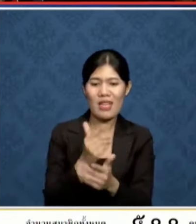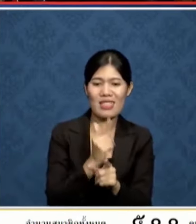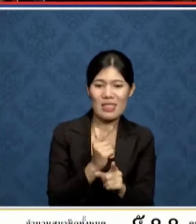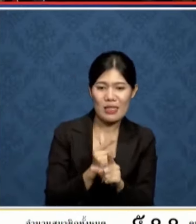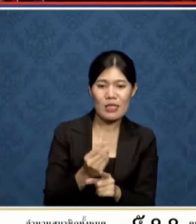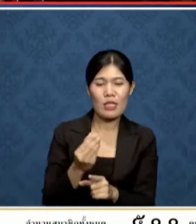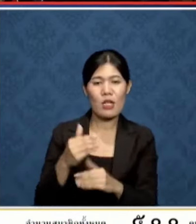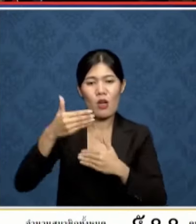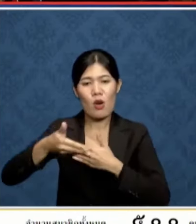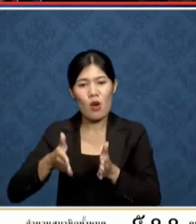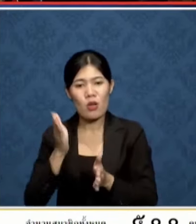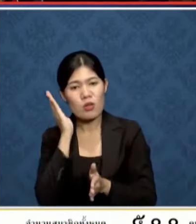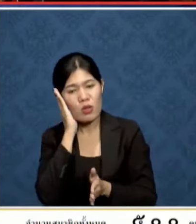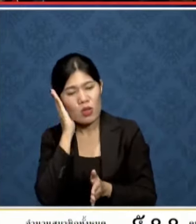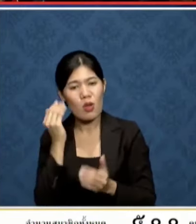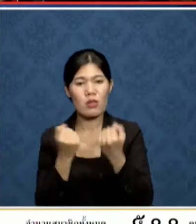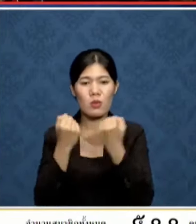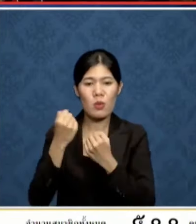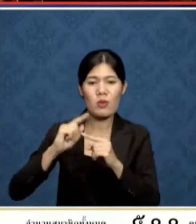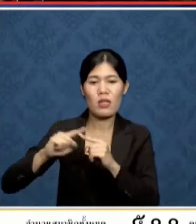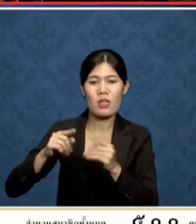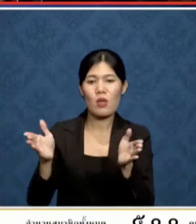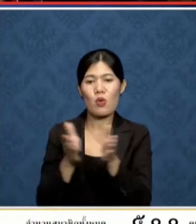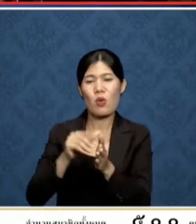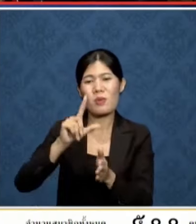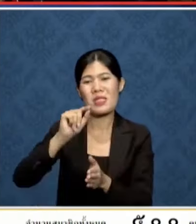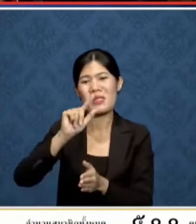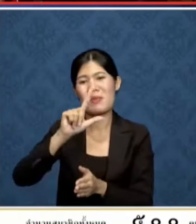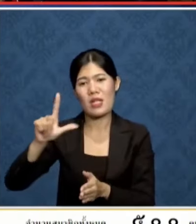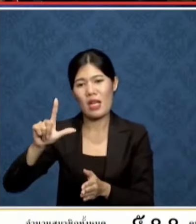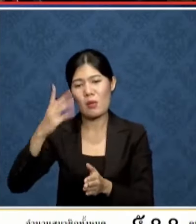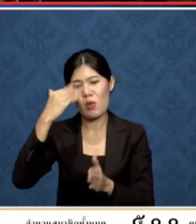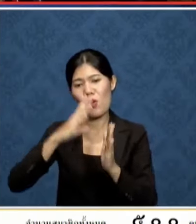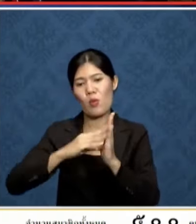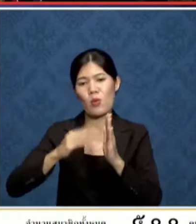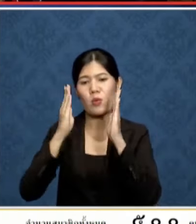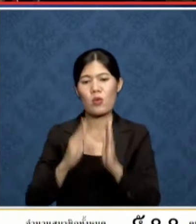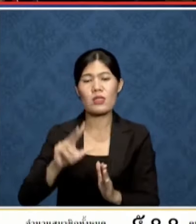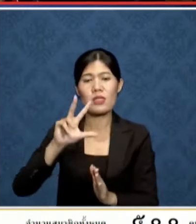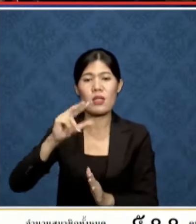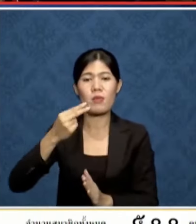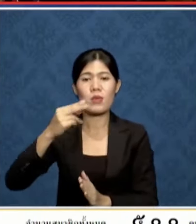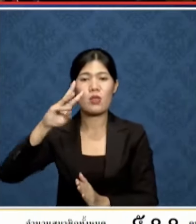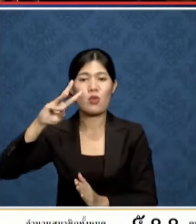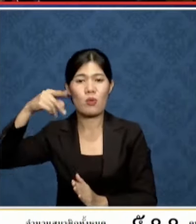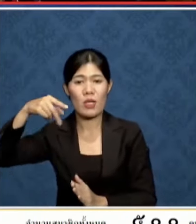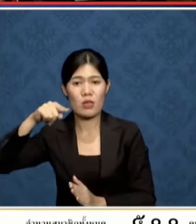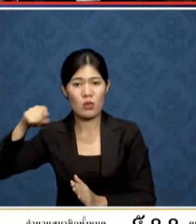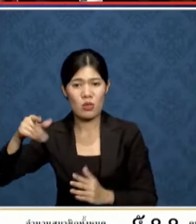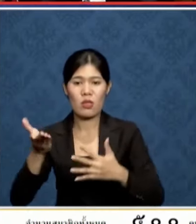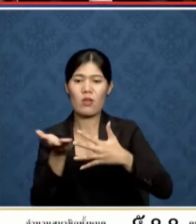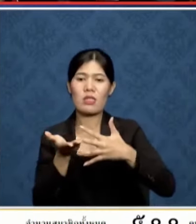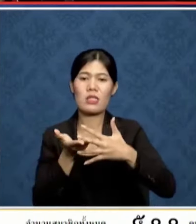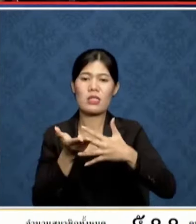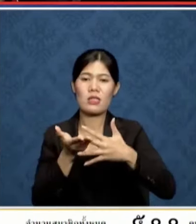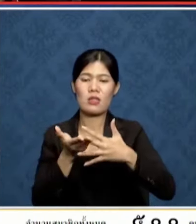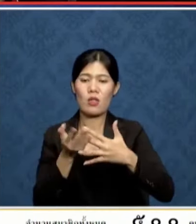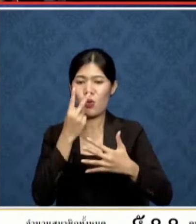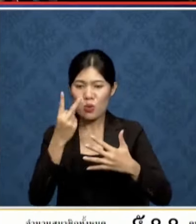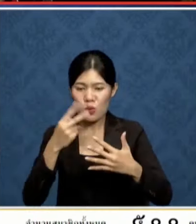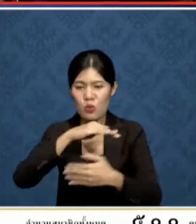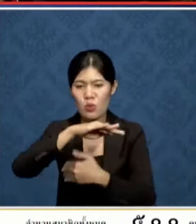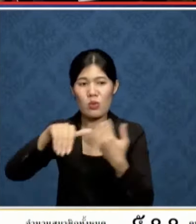พาหนะครับรวมๆกันเกือบ 20ล้านบาทครับเพื่อจัดอบรมคน 36,000คนแต่ยังทำได้ครึ่งเดียวเองครับแล้วถ้าดูทั้งกรมนะครับ